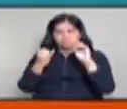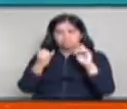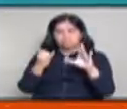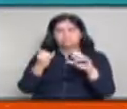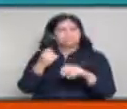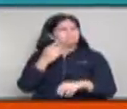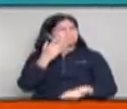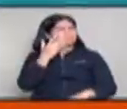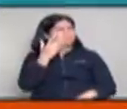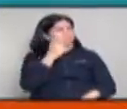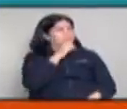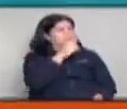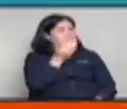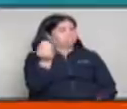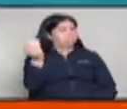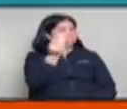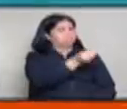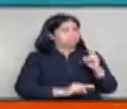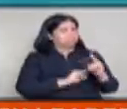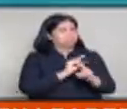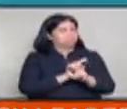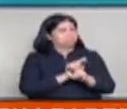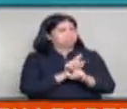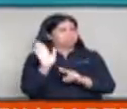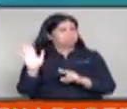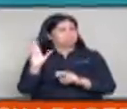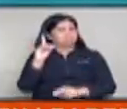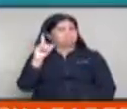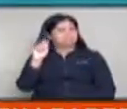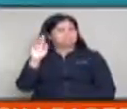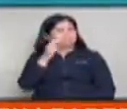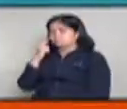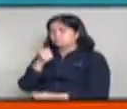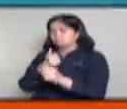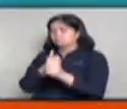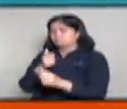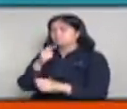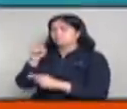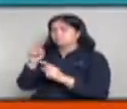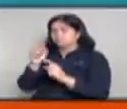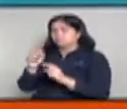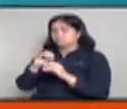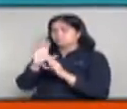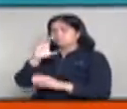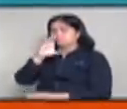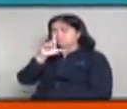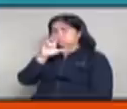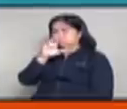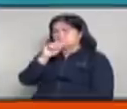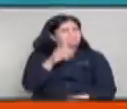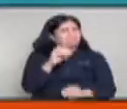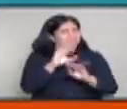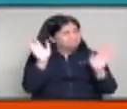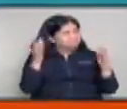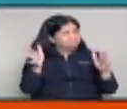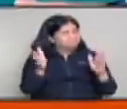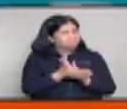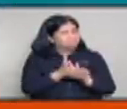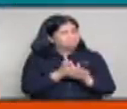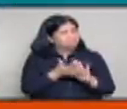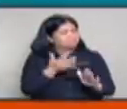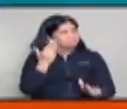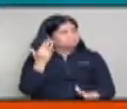sahod. Bakit hindi po binibigay ng Universal ang kanyang DTR? Ano pong sabi sa inyo? Kailangan pong clear po siya bago siya mabayaran. Clear na po